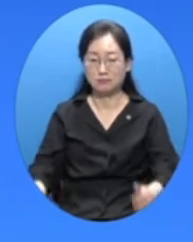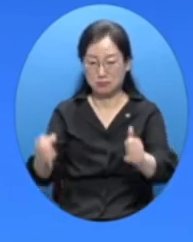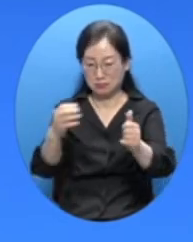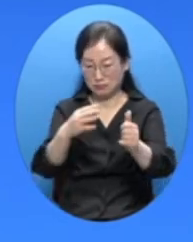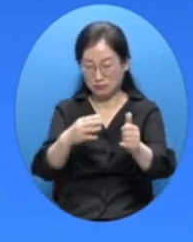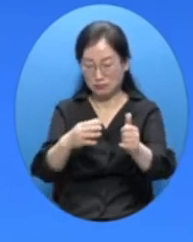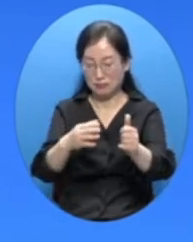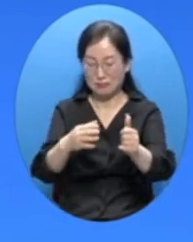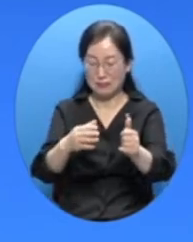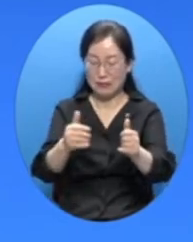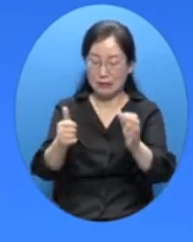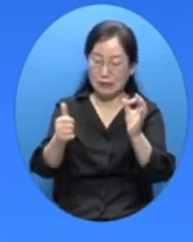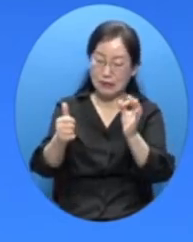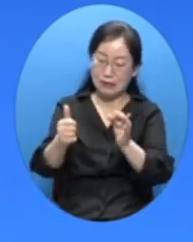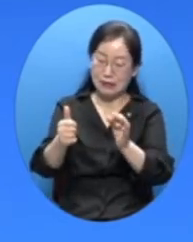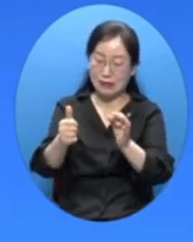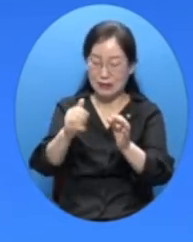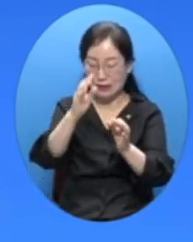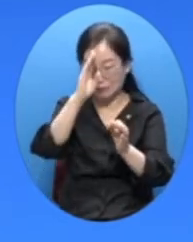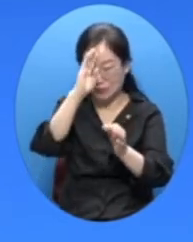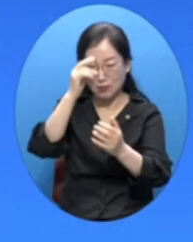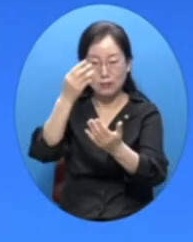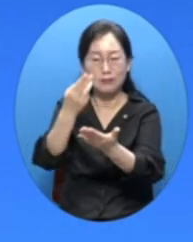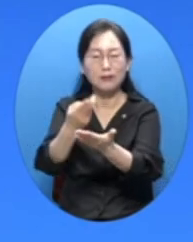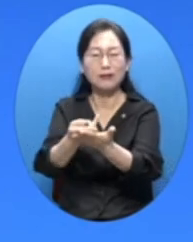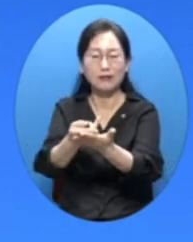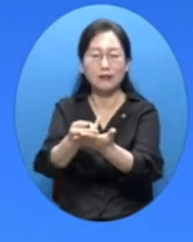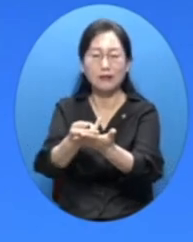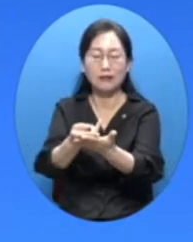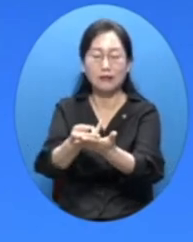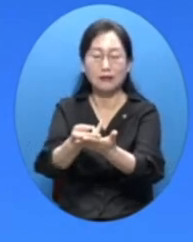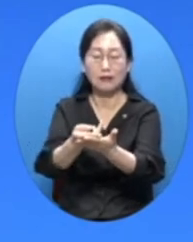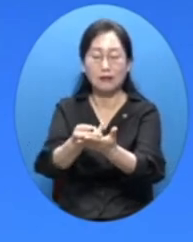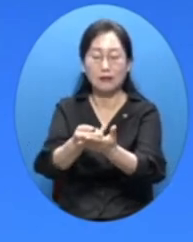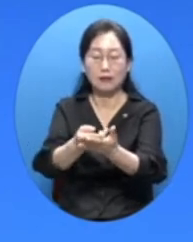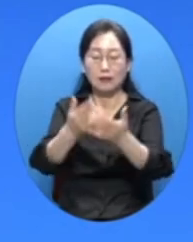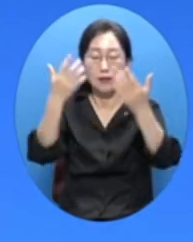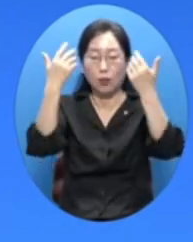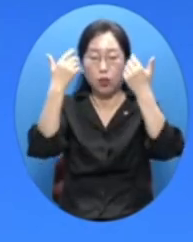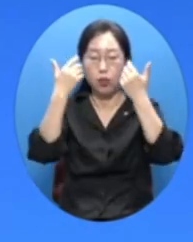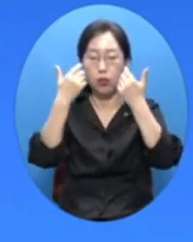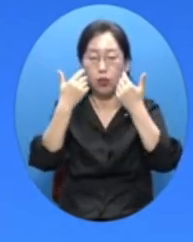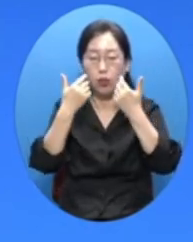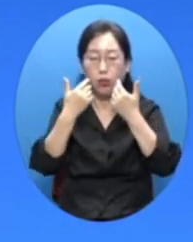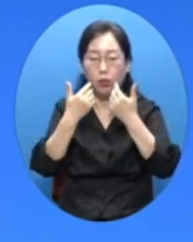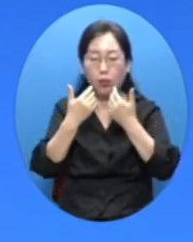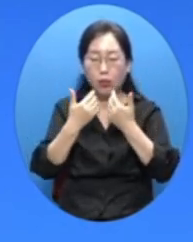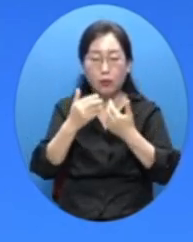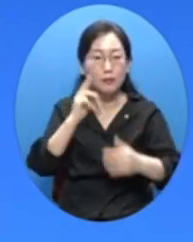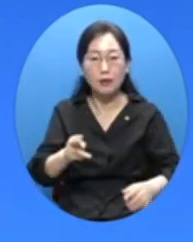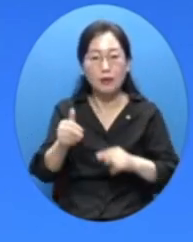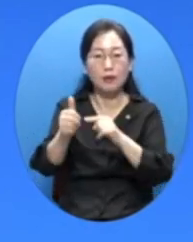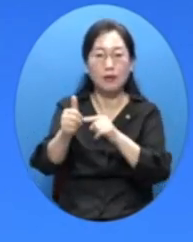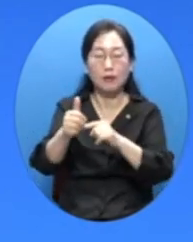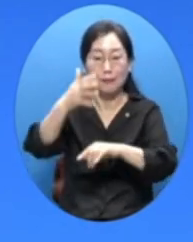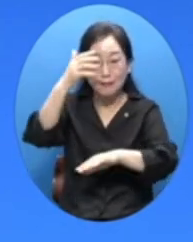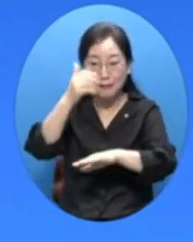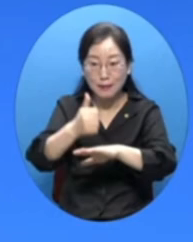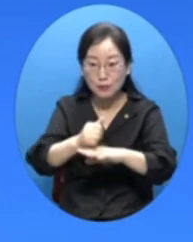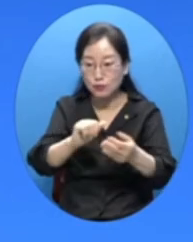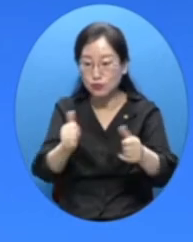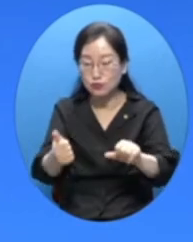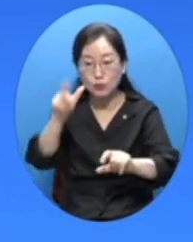그래가지고 그 병자리에 누워가지고 점점 몸이 안 좋아지는데 마지막에 어떻게 죽었나